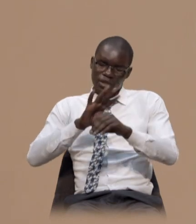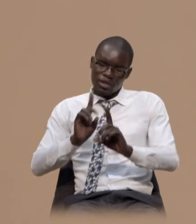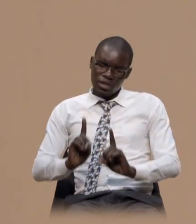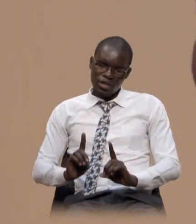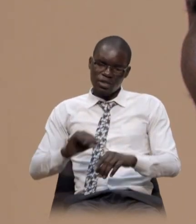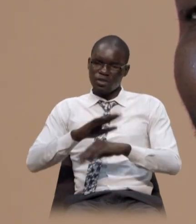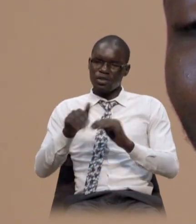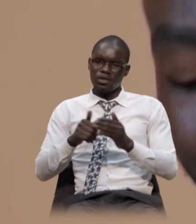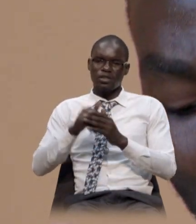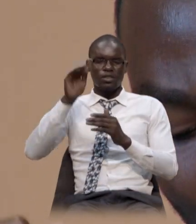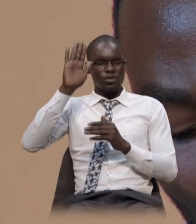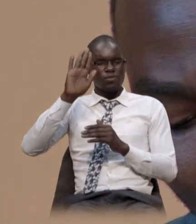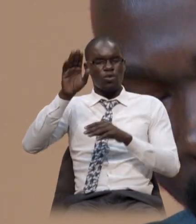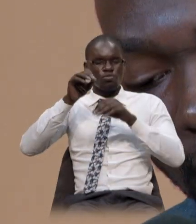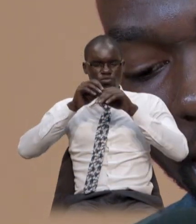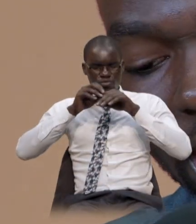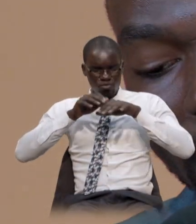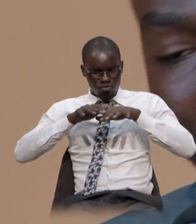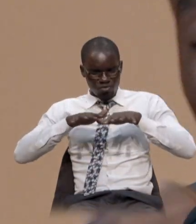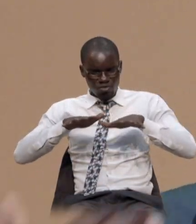chini zake zivume.